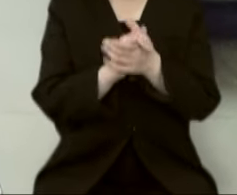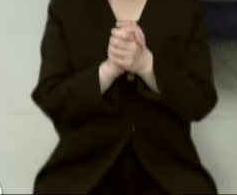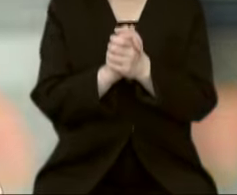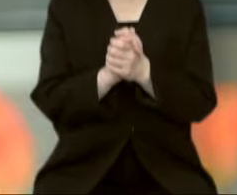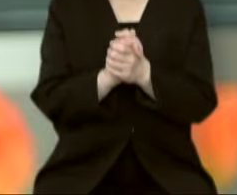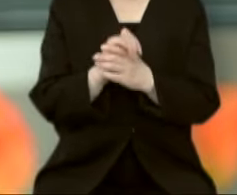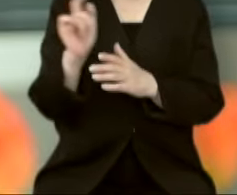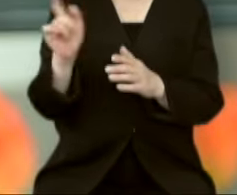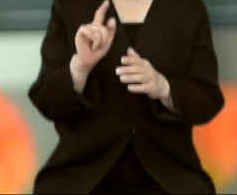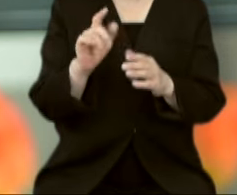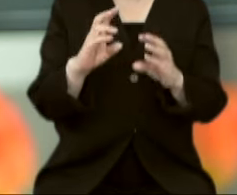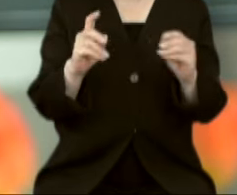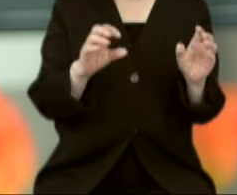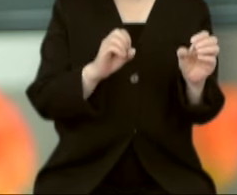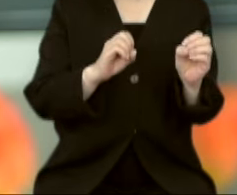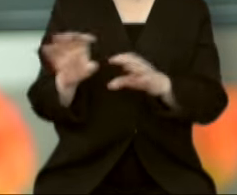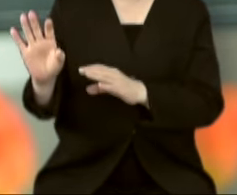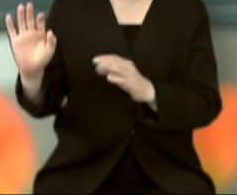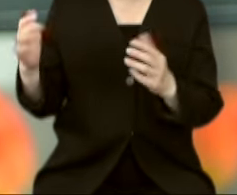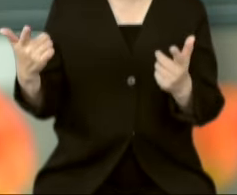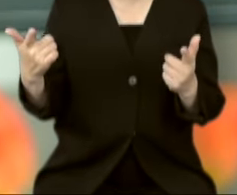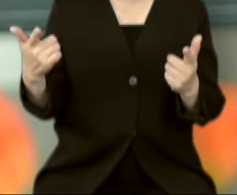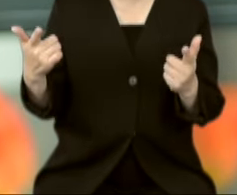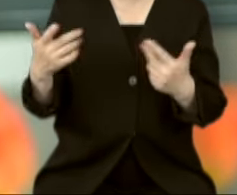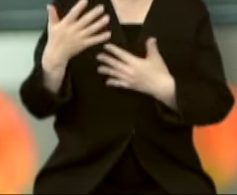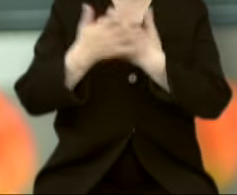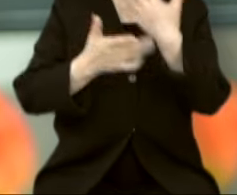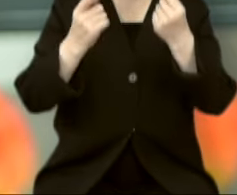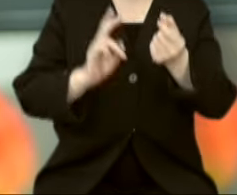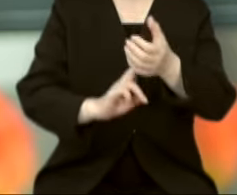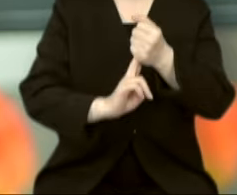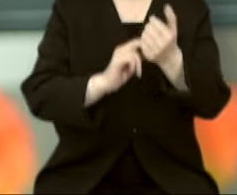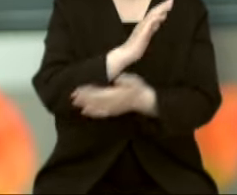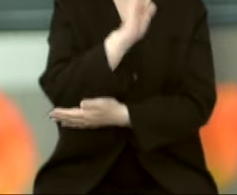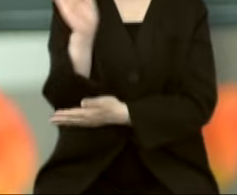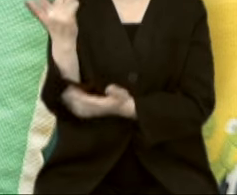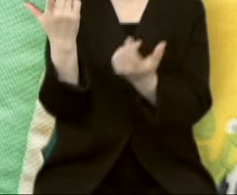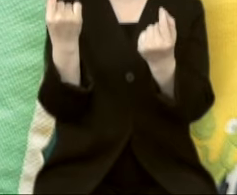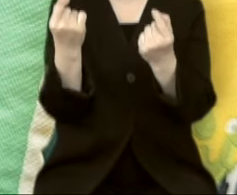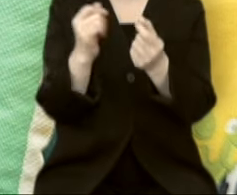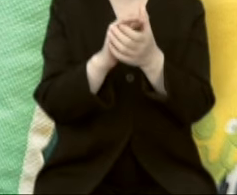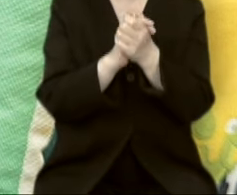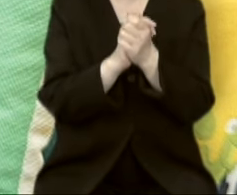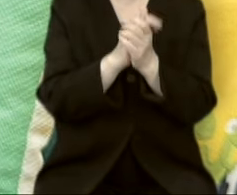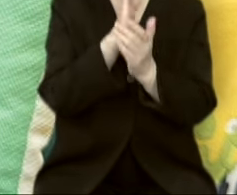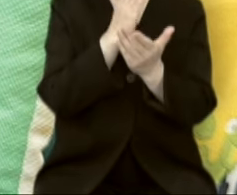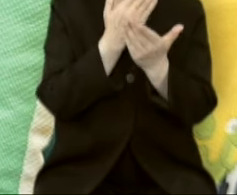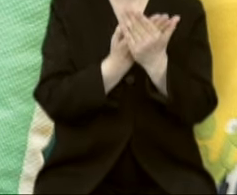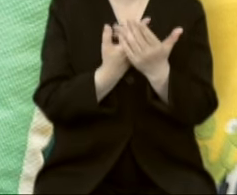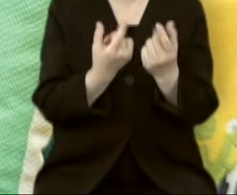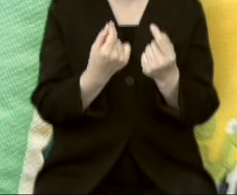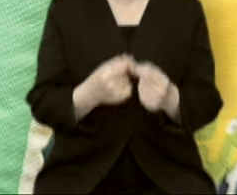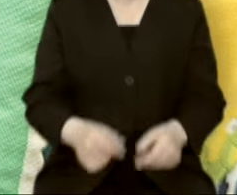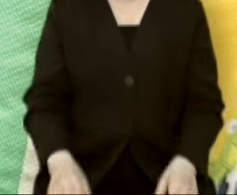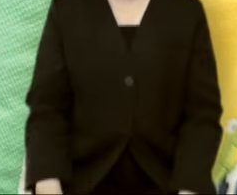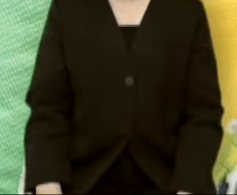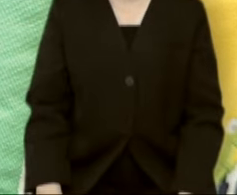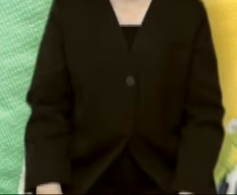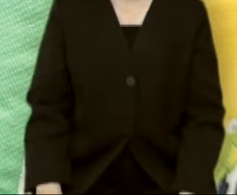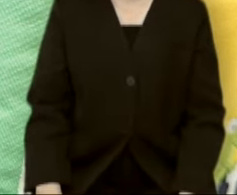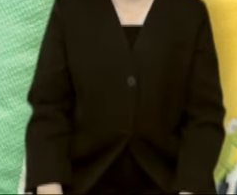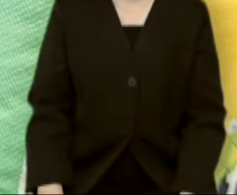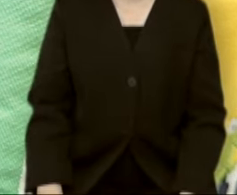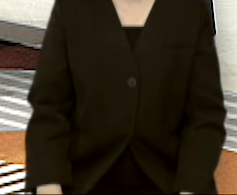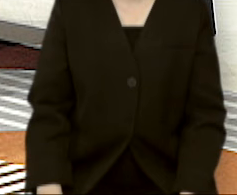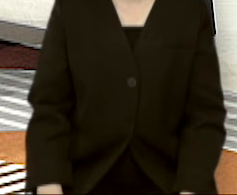땅에 떨어지지 않네요. 예, 정말 영화 같은 정말 기적 같은 스토리입니다. 예, 그러니까 기도가 얼마나 중요한지 야, 다시 한번